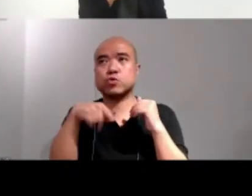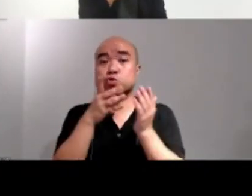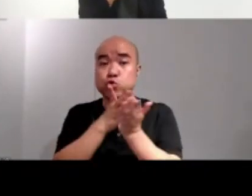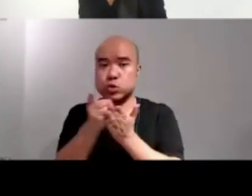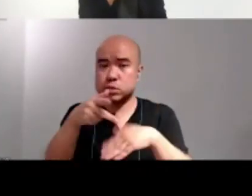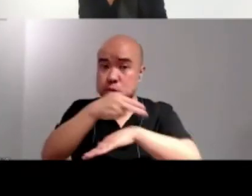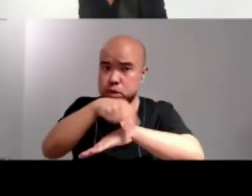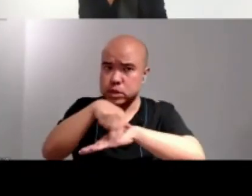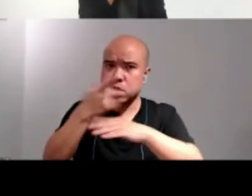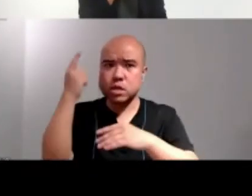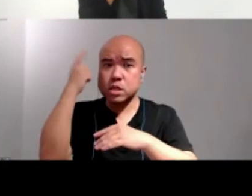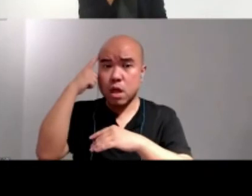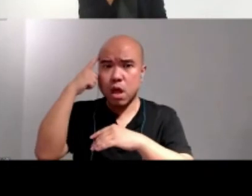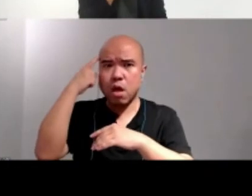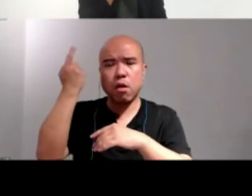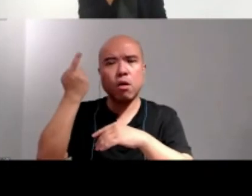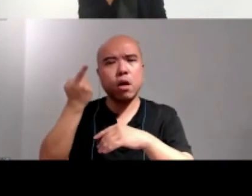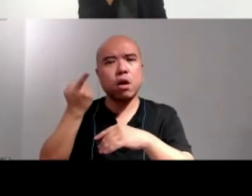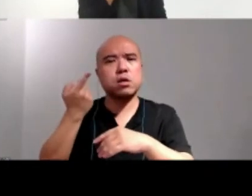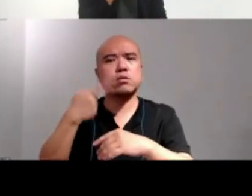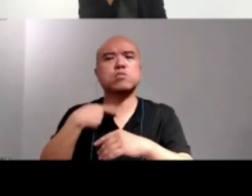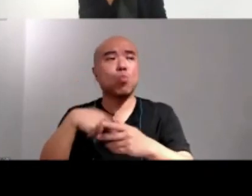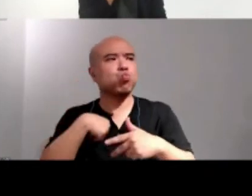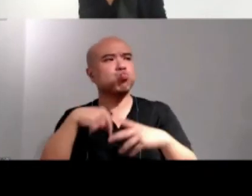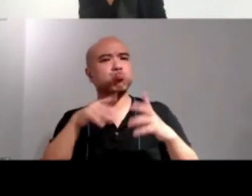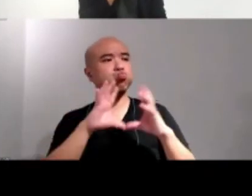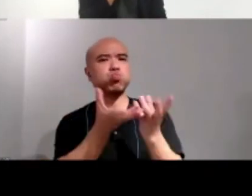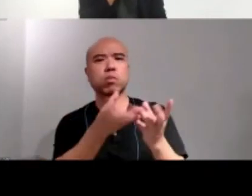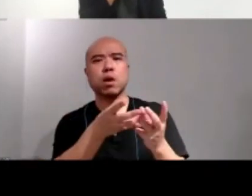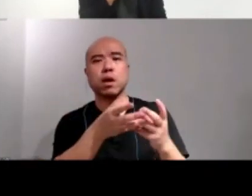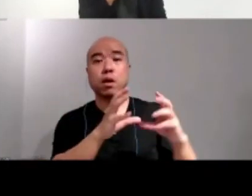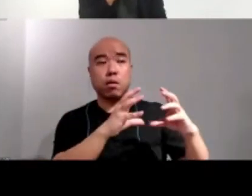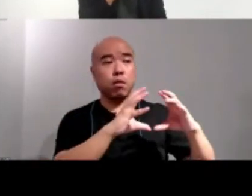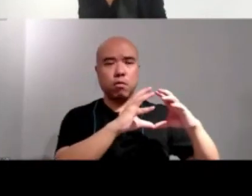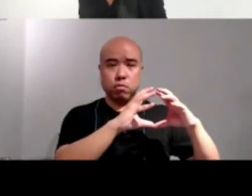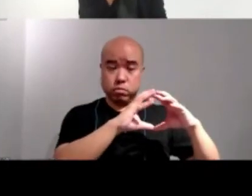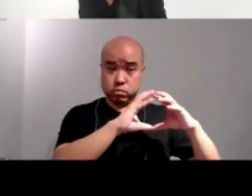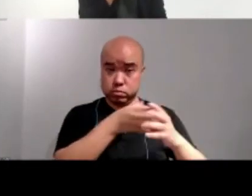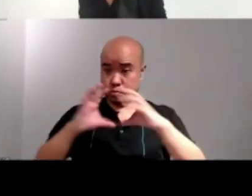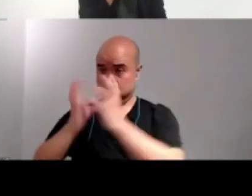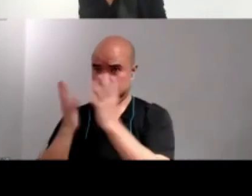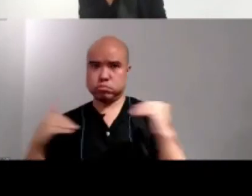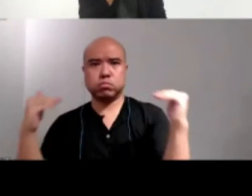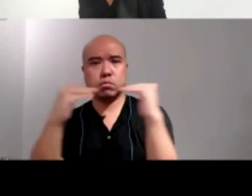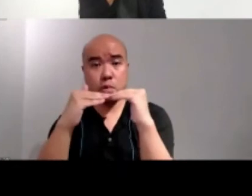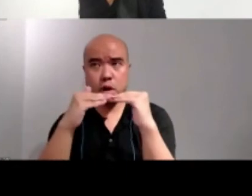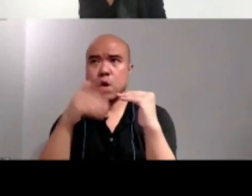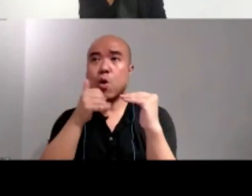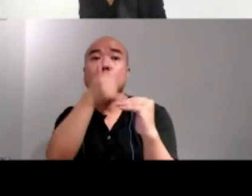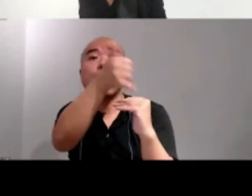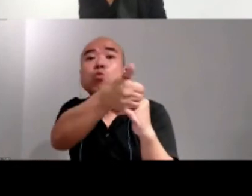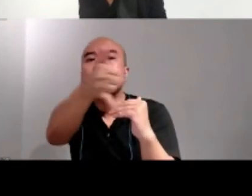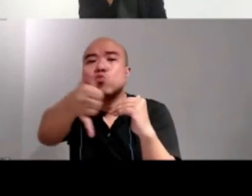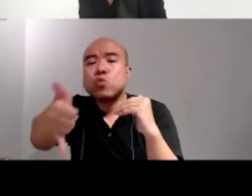一个 knowledge， 可唔可以喺我哋个界别里面跨界别咁样去建立一个平台，以至到可以进入佢哋当中，直